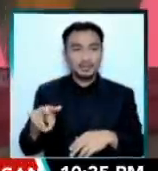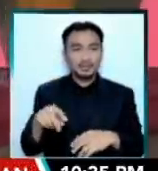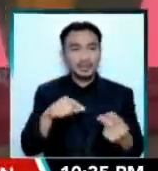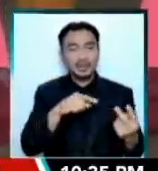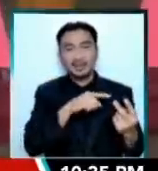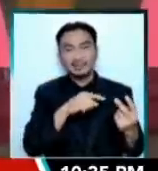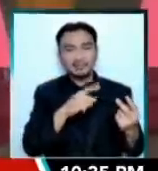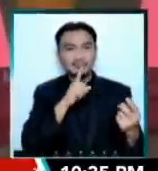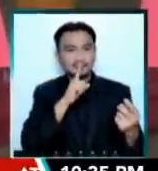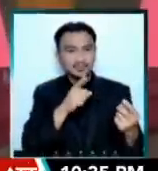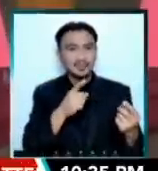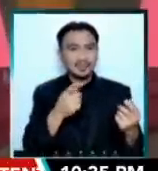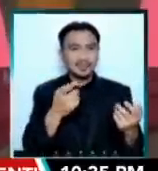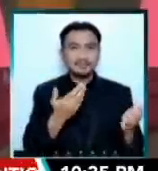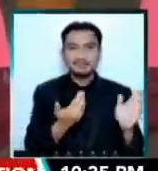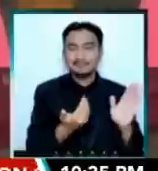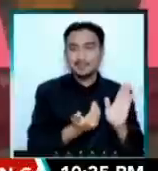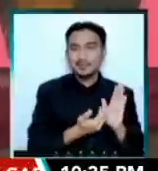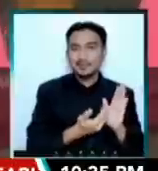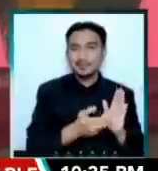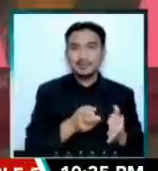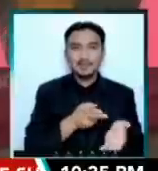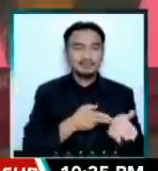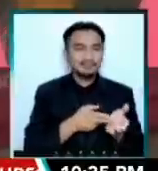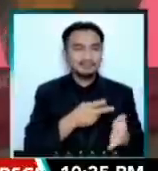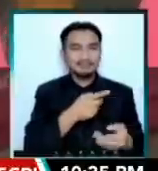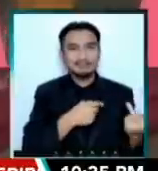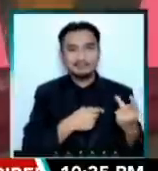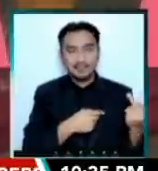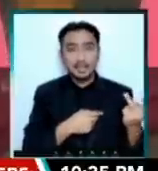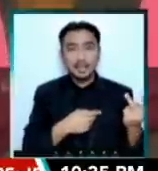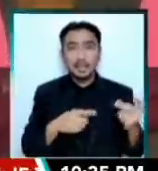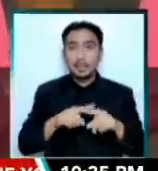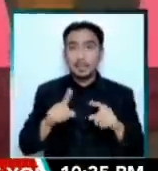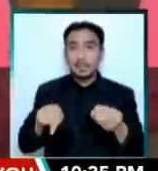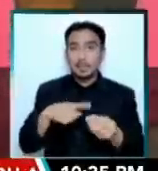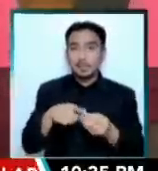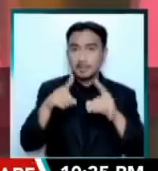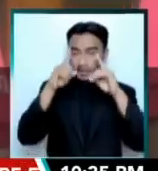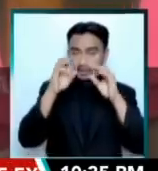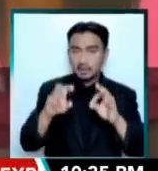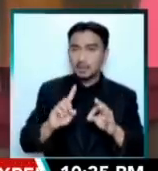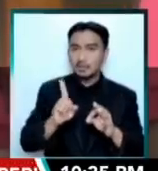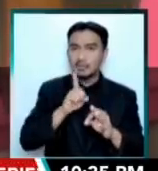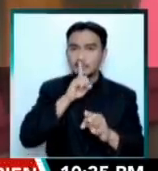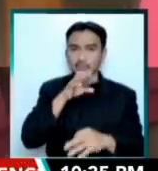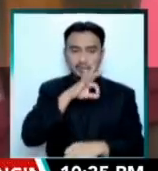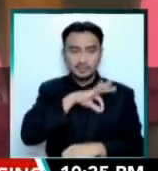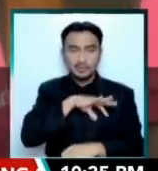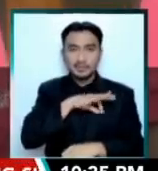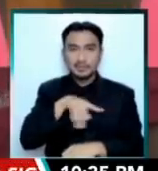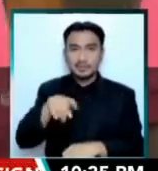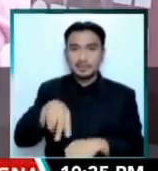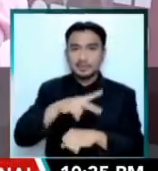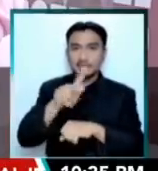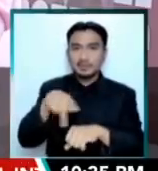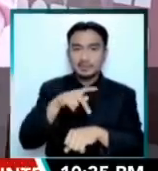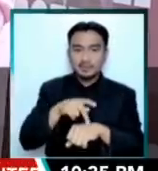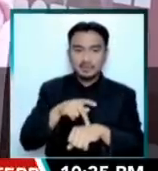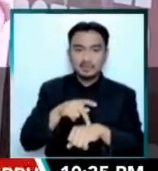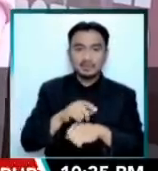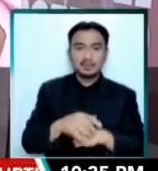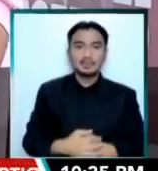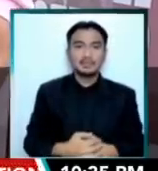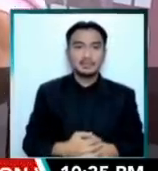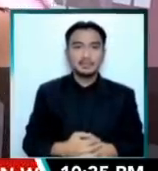parties. Pero talagang ang pagdidesisyon kung ano yung makakabuti sa bansa natin. Sana mag-open siya ng floodgates. Pero hindi